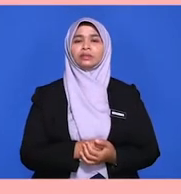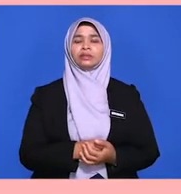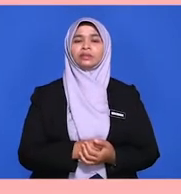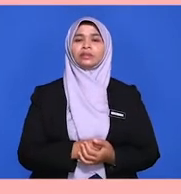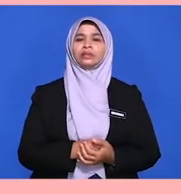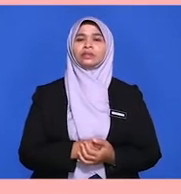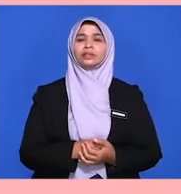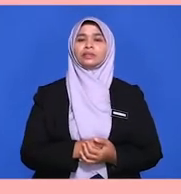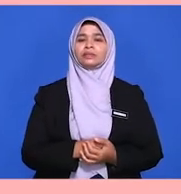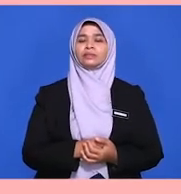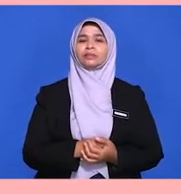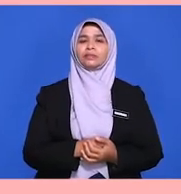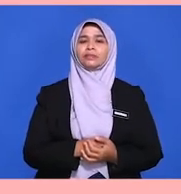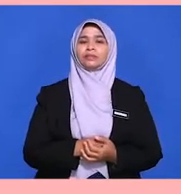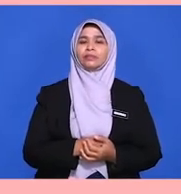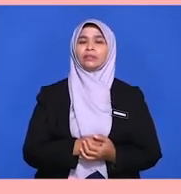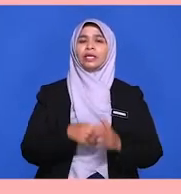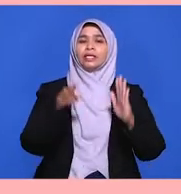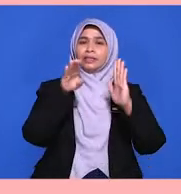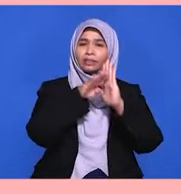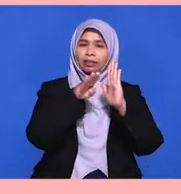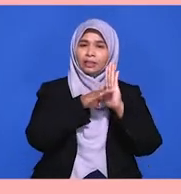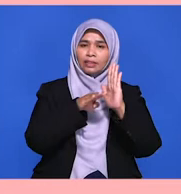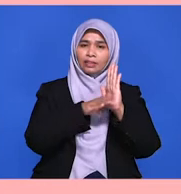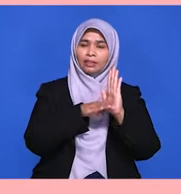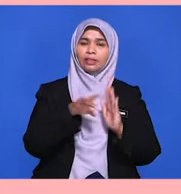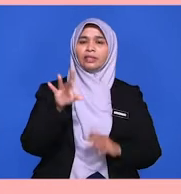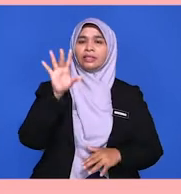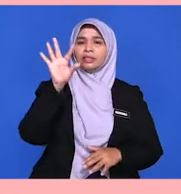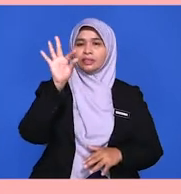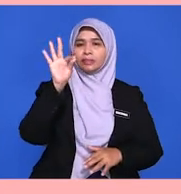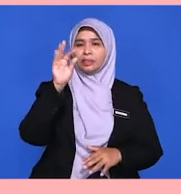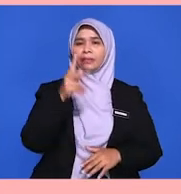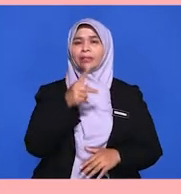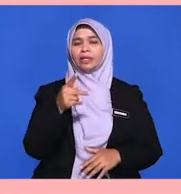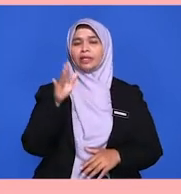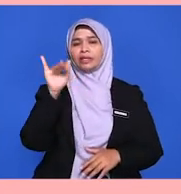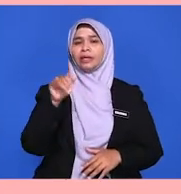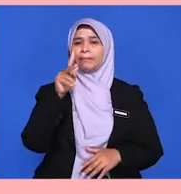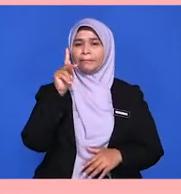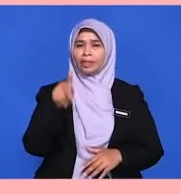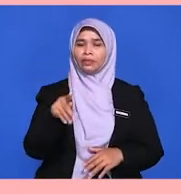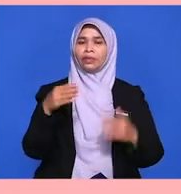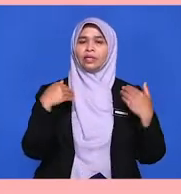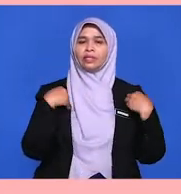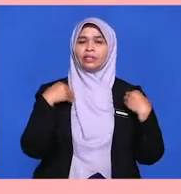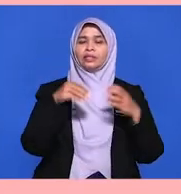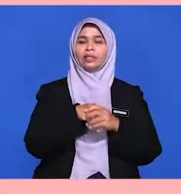Senaraikan 9 perkara yang perlu ada dalam dokumentasi mengikut format yang